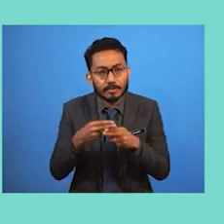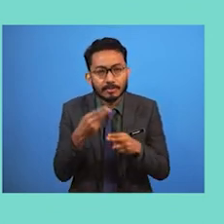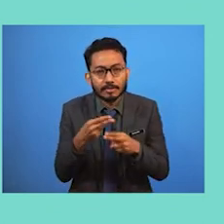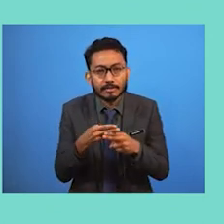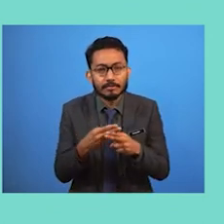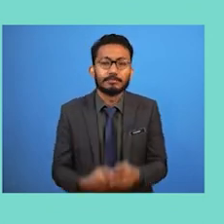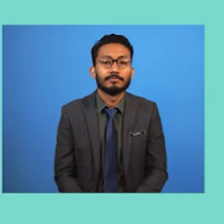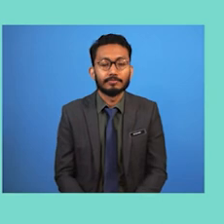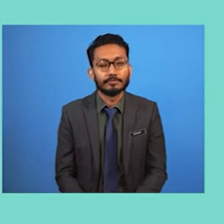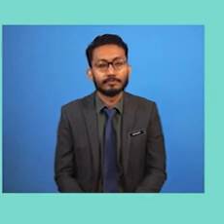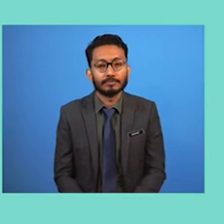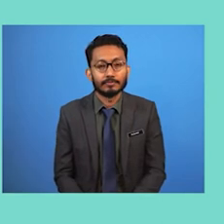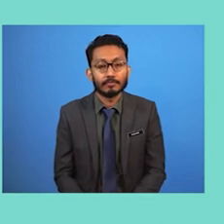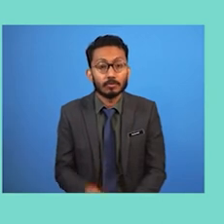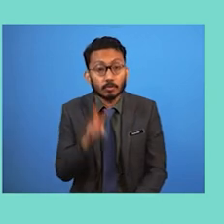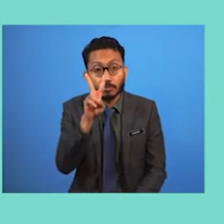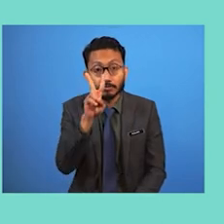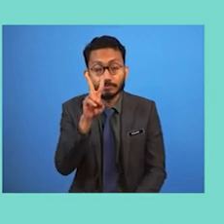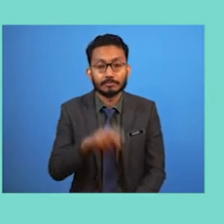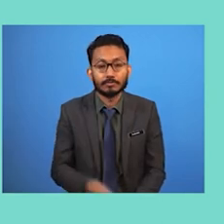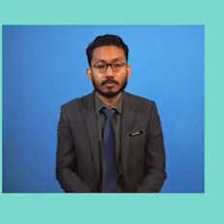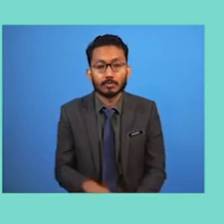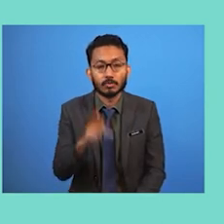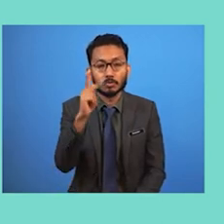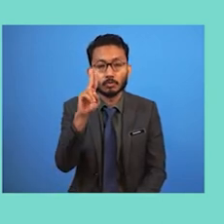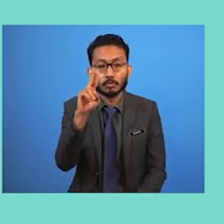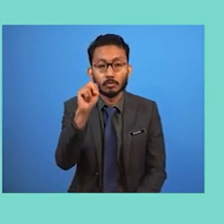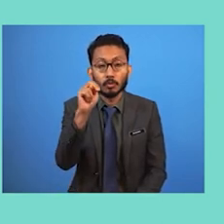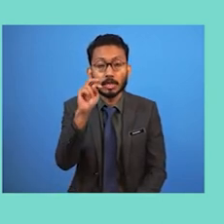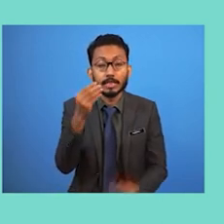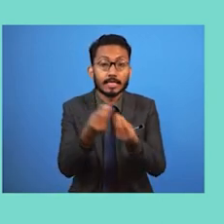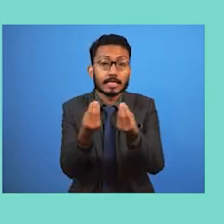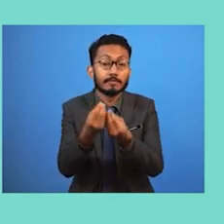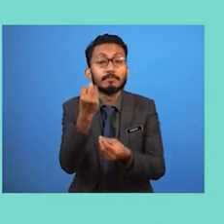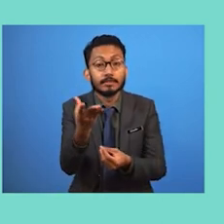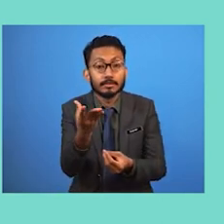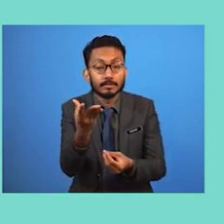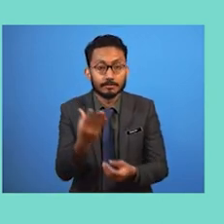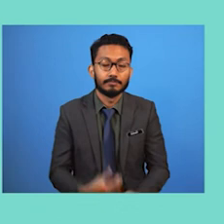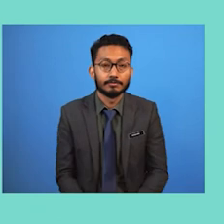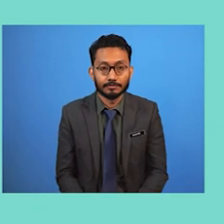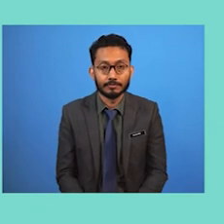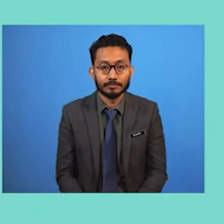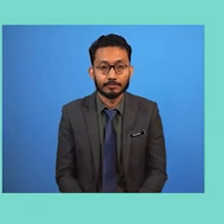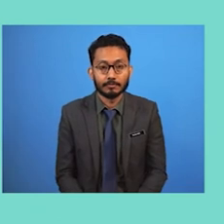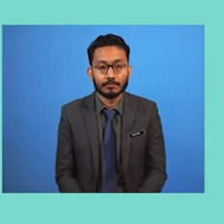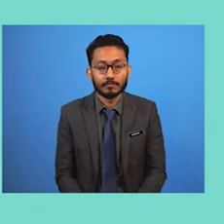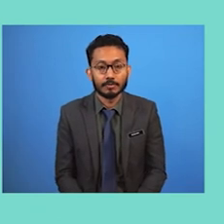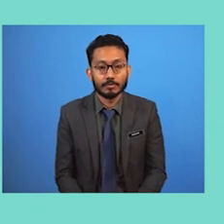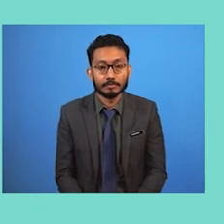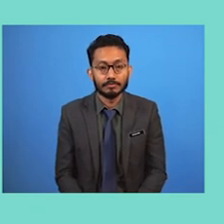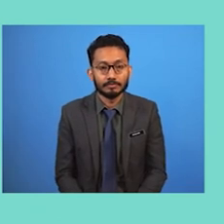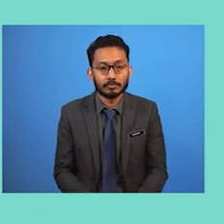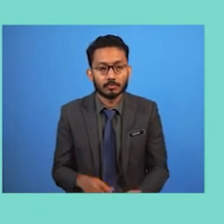pengeluaran. Kedua, kuantiti pula dinilai dengan anggaran hidup Moina spesies yang dibungkus secara